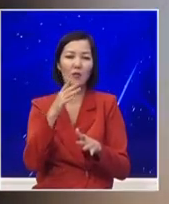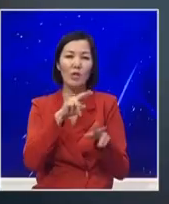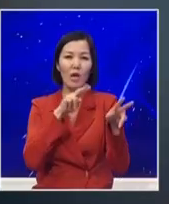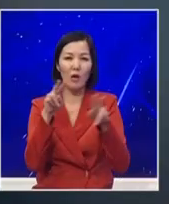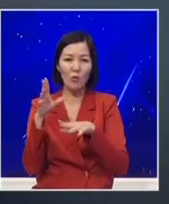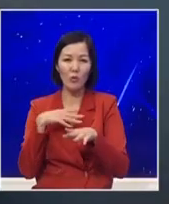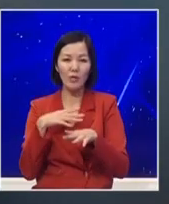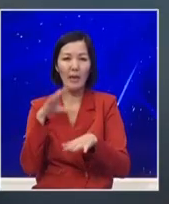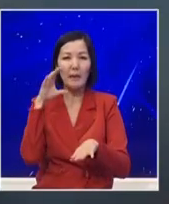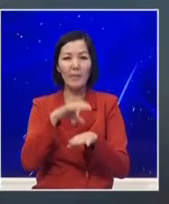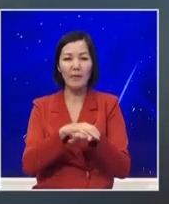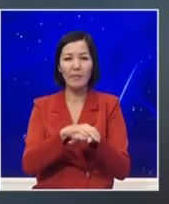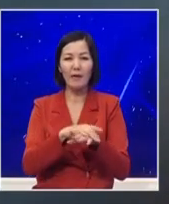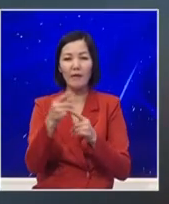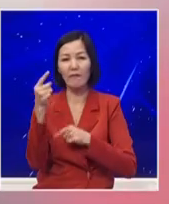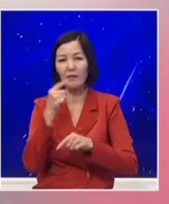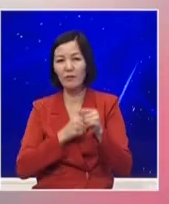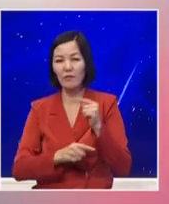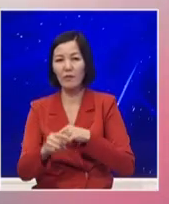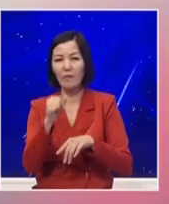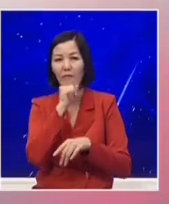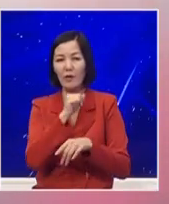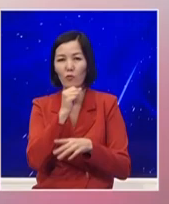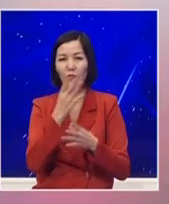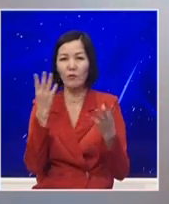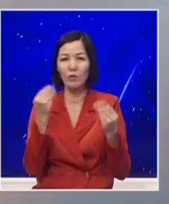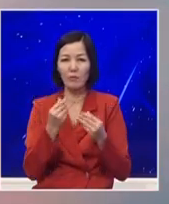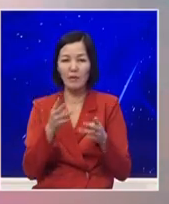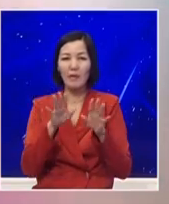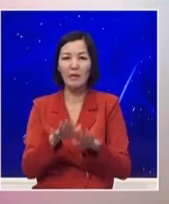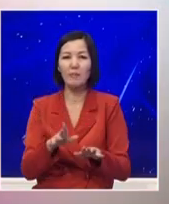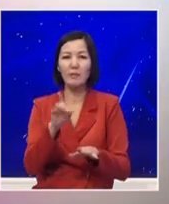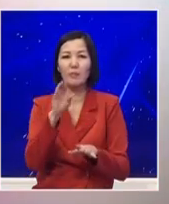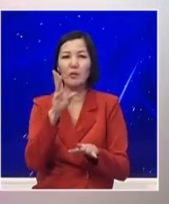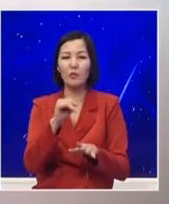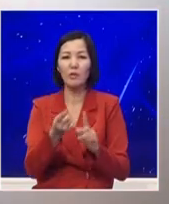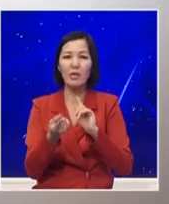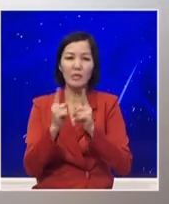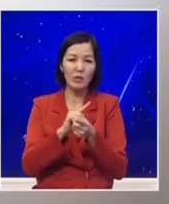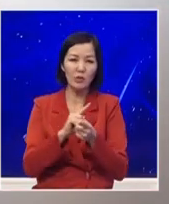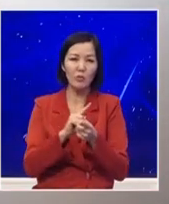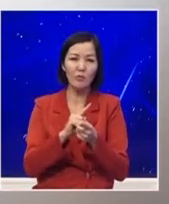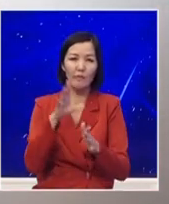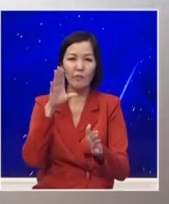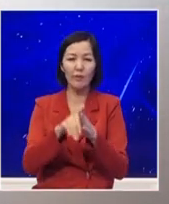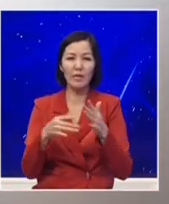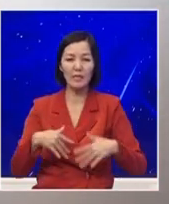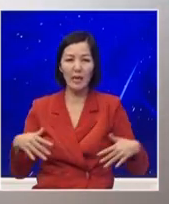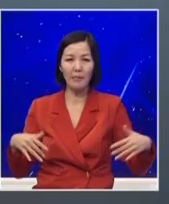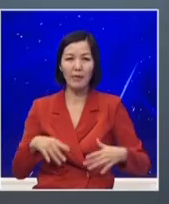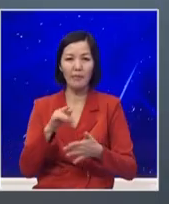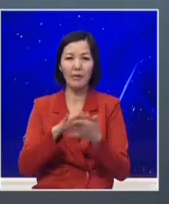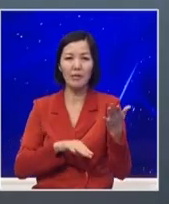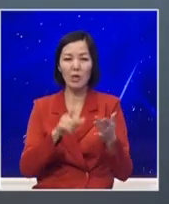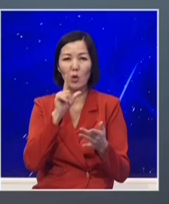охота. Поймав их, мы возвращаем ворованную добычу на место, а берунов с несунами помещаем в зоопарк,